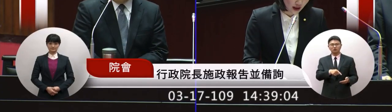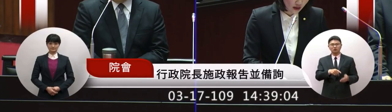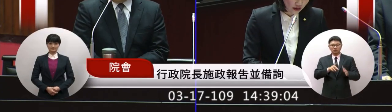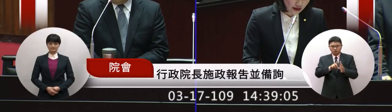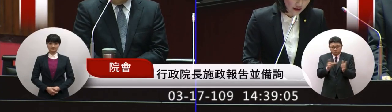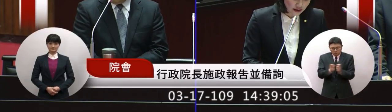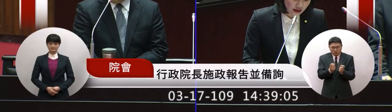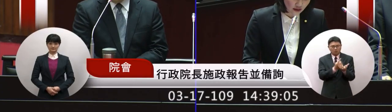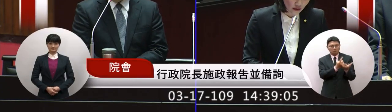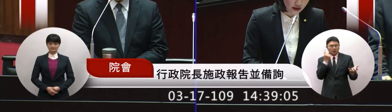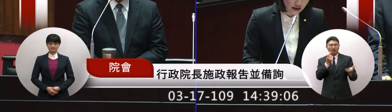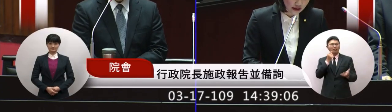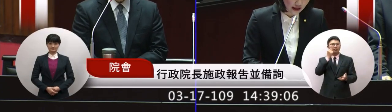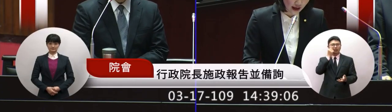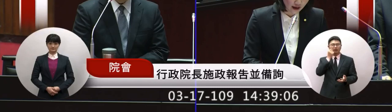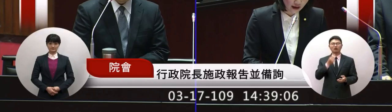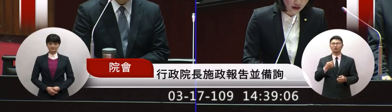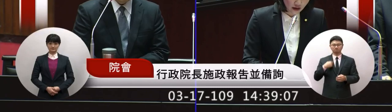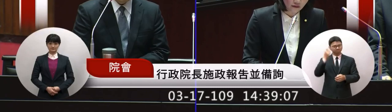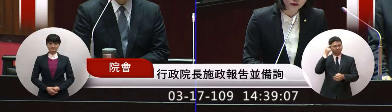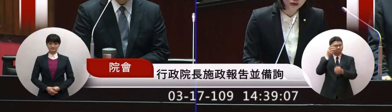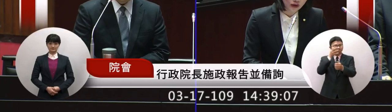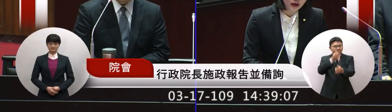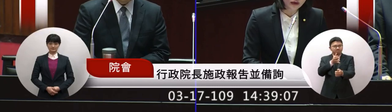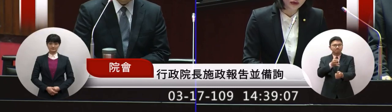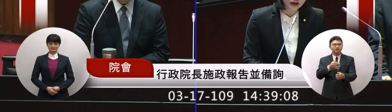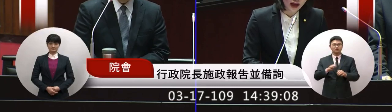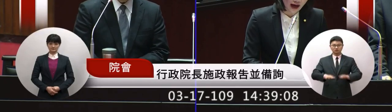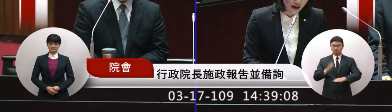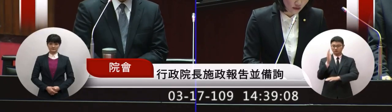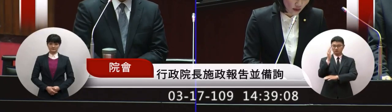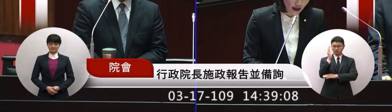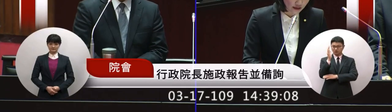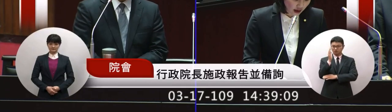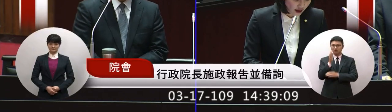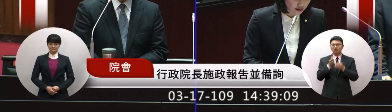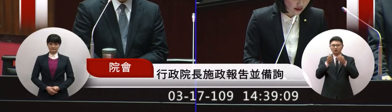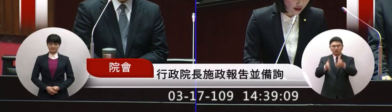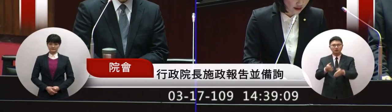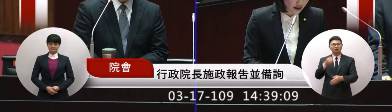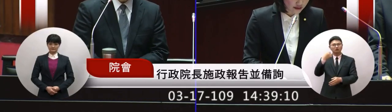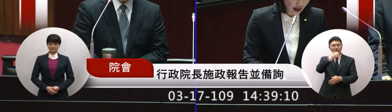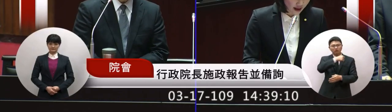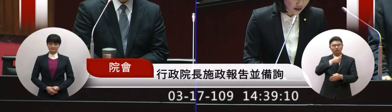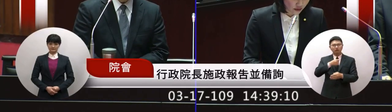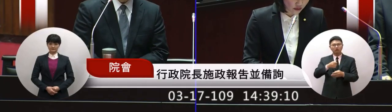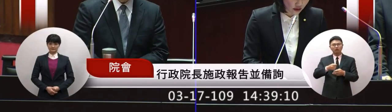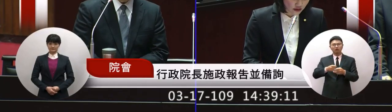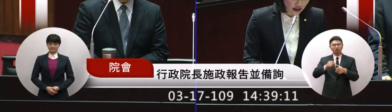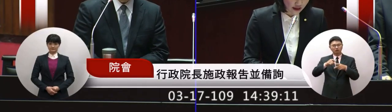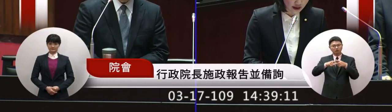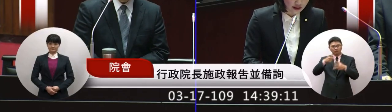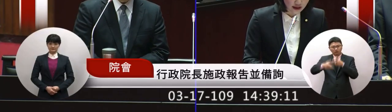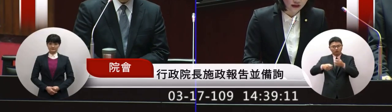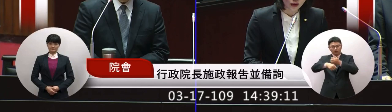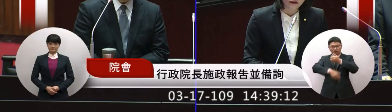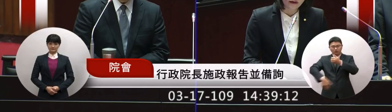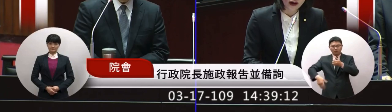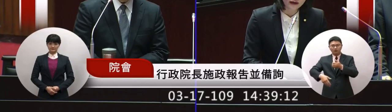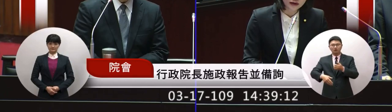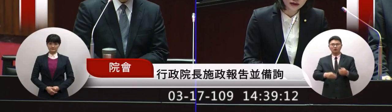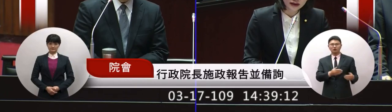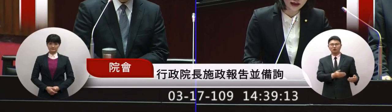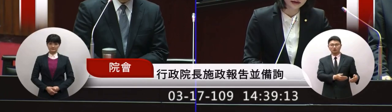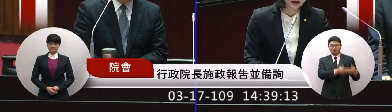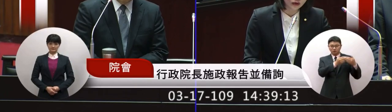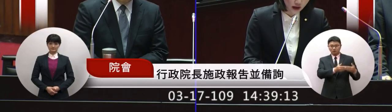的。我想请问一下，政府对于台湾厂商大陆供应链移转